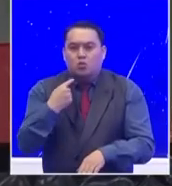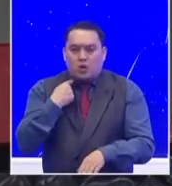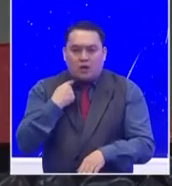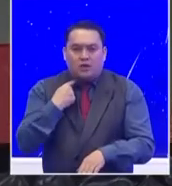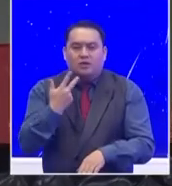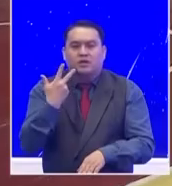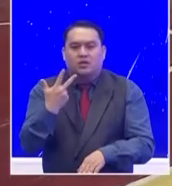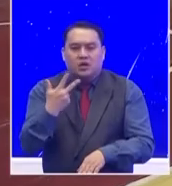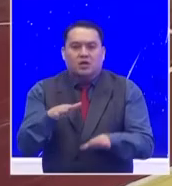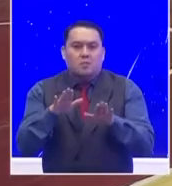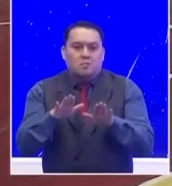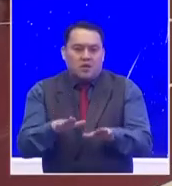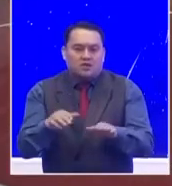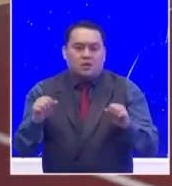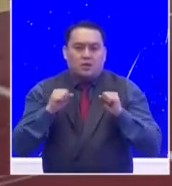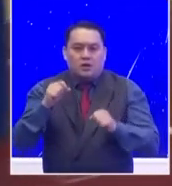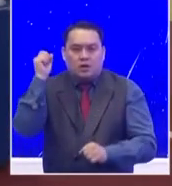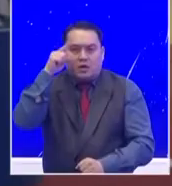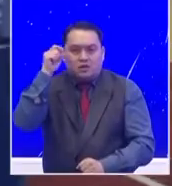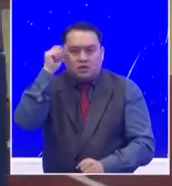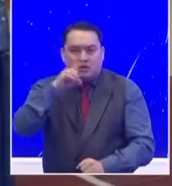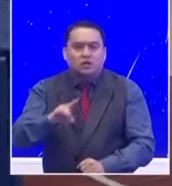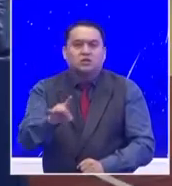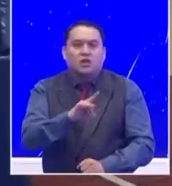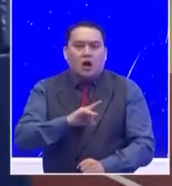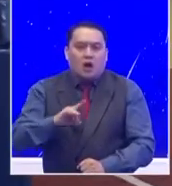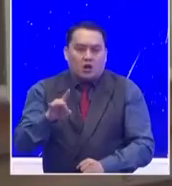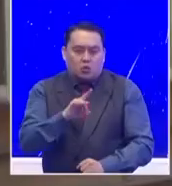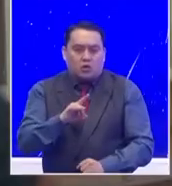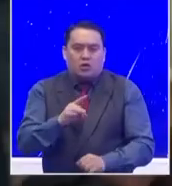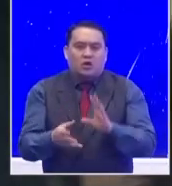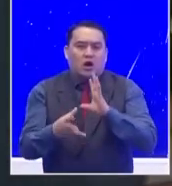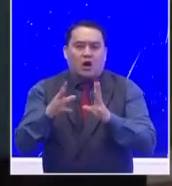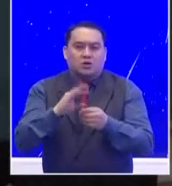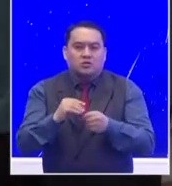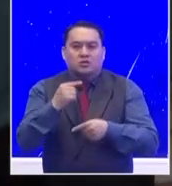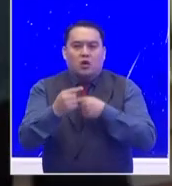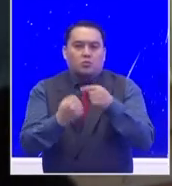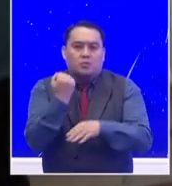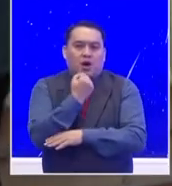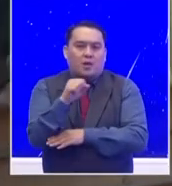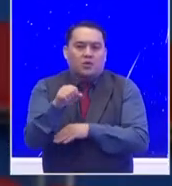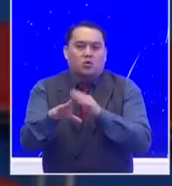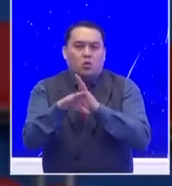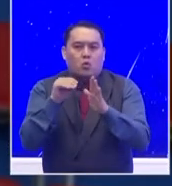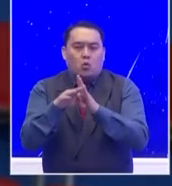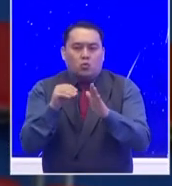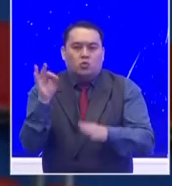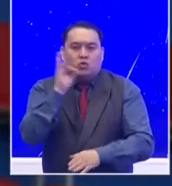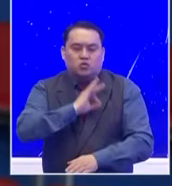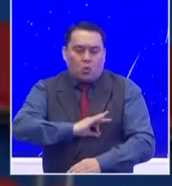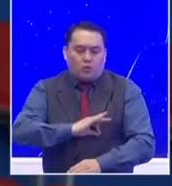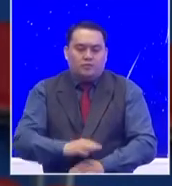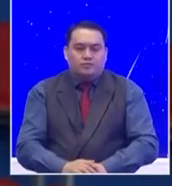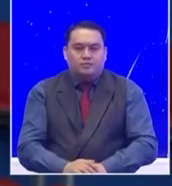сборная. Тройку лидеров замкнули спортсмены Ескелдинского района. Это еще не окончательные результаты. В конце года победитель выявится по сумме набранных очков